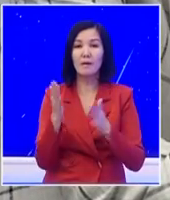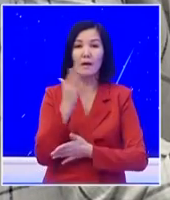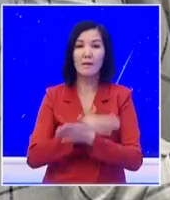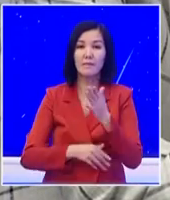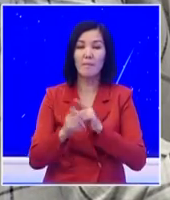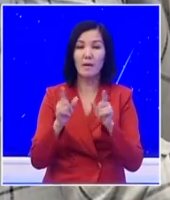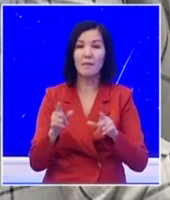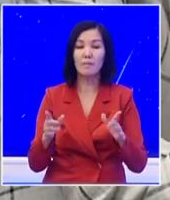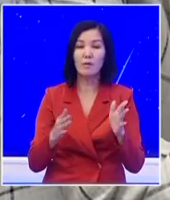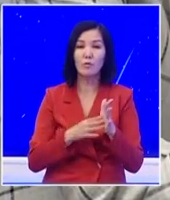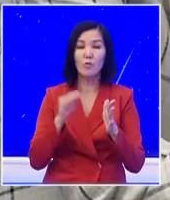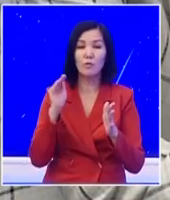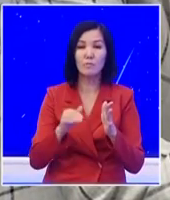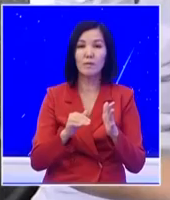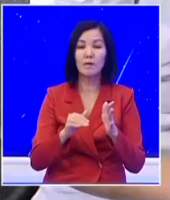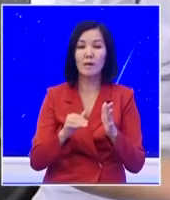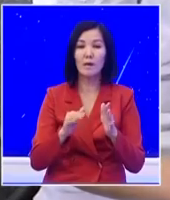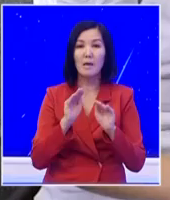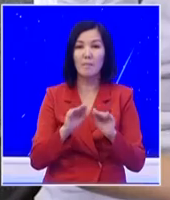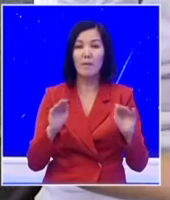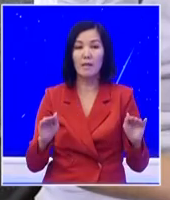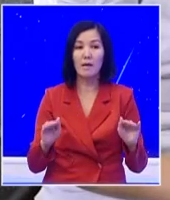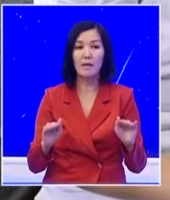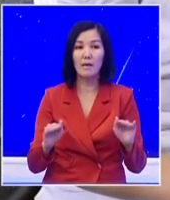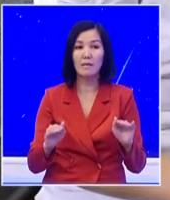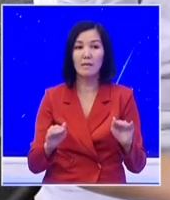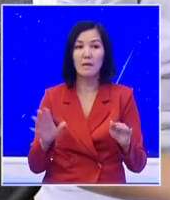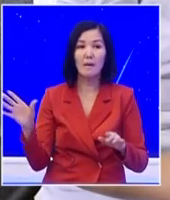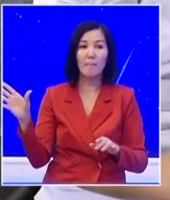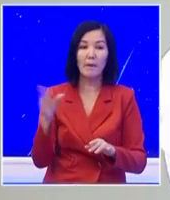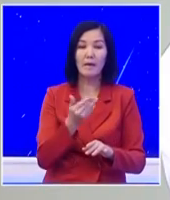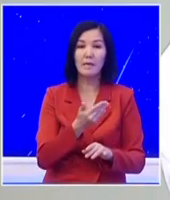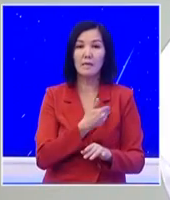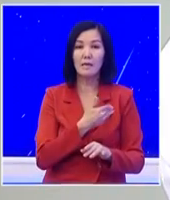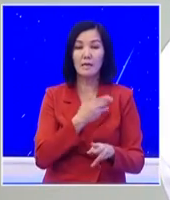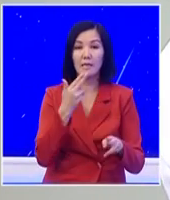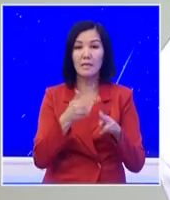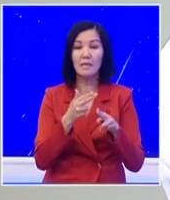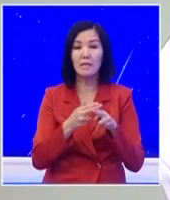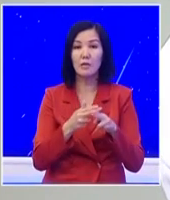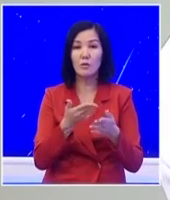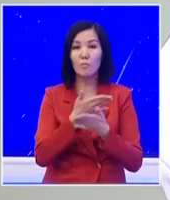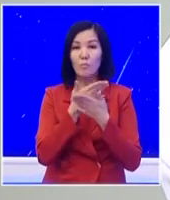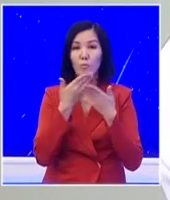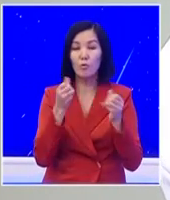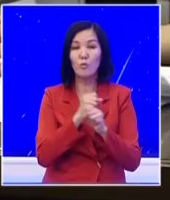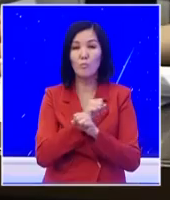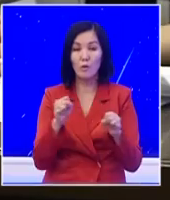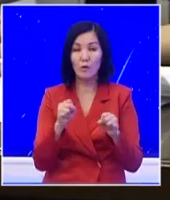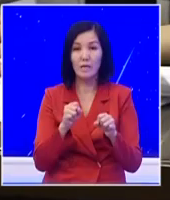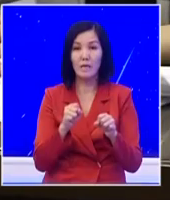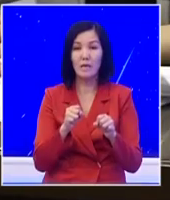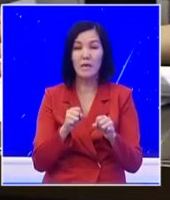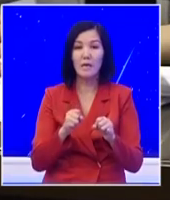азамат бар, оның 9 мыңы бала. Қайғайсы болмасын, кез келген жерге кедергісіз кіруі тиіс. Талапқа сай емес